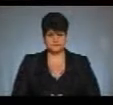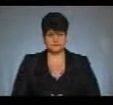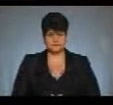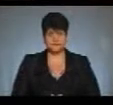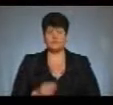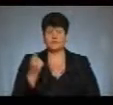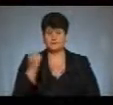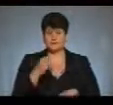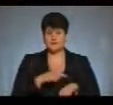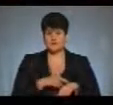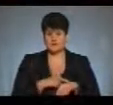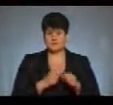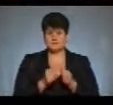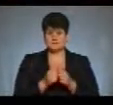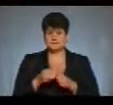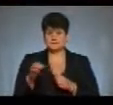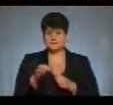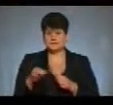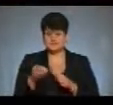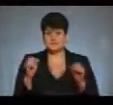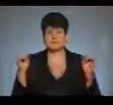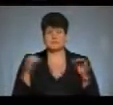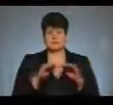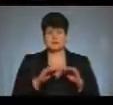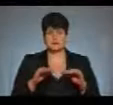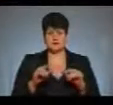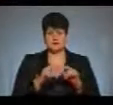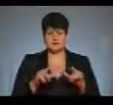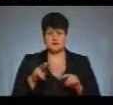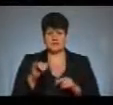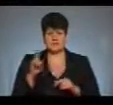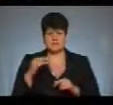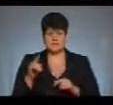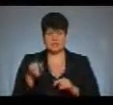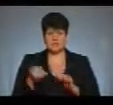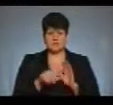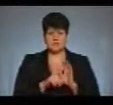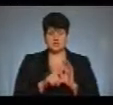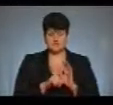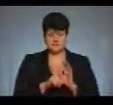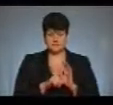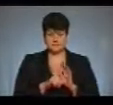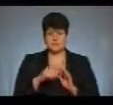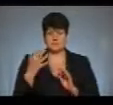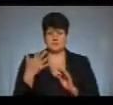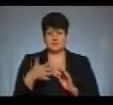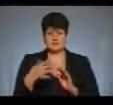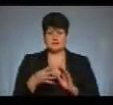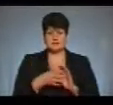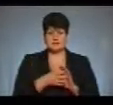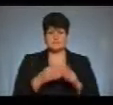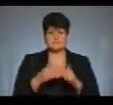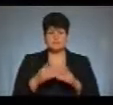Об 11-й годині на набережні Тернопільського ставу зібралися учні школи-ліцею номер 6 імені Назарія Єремчука. 59